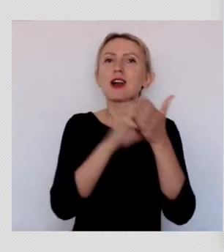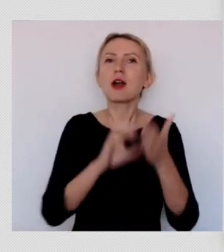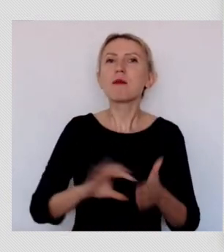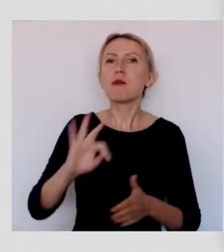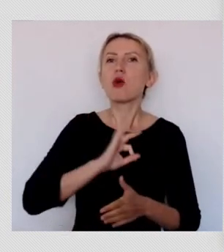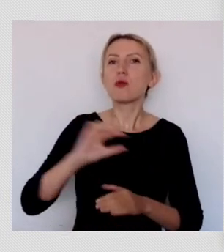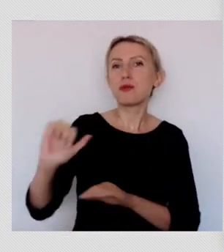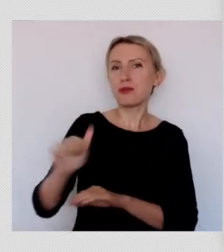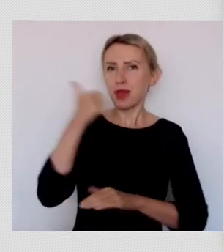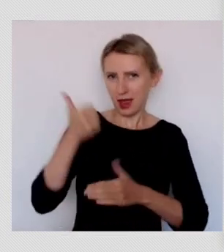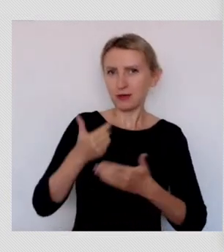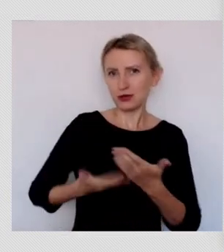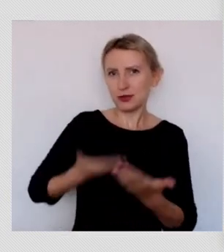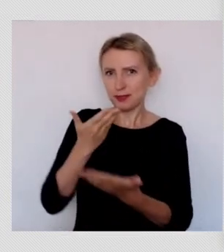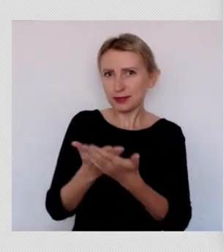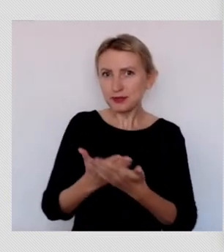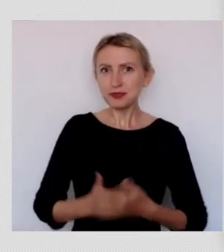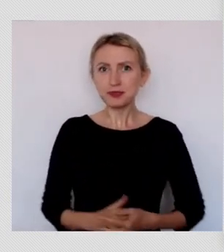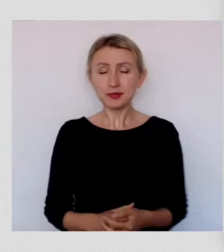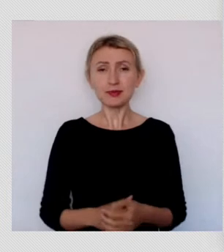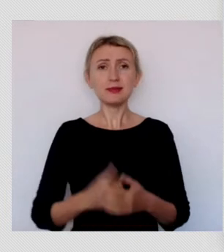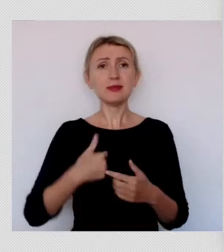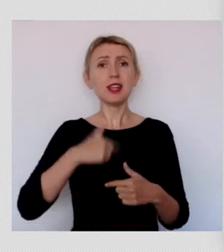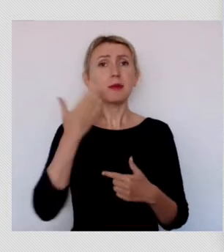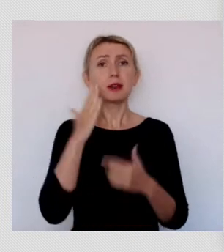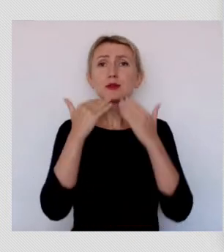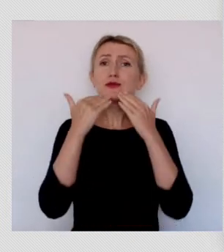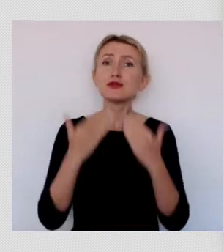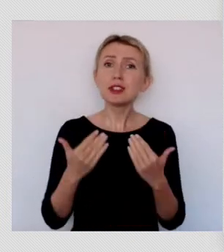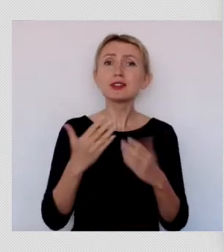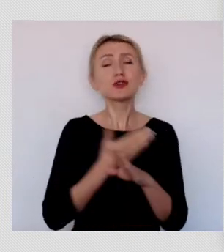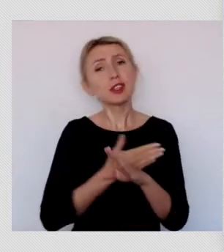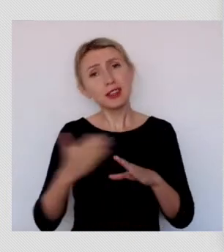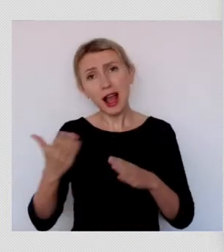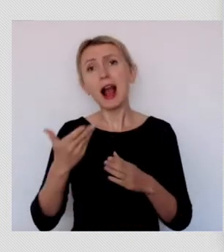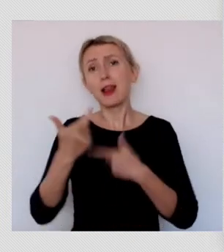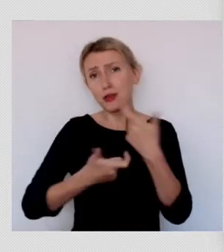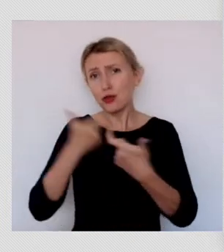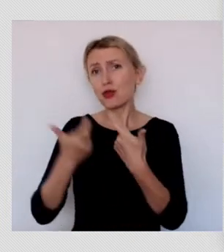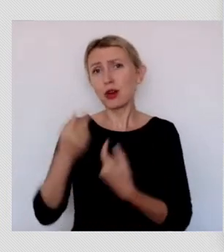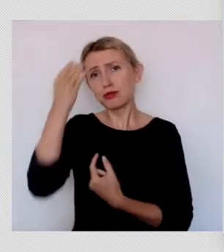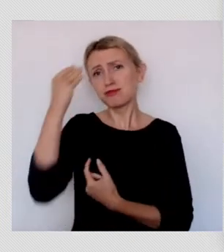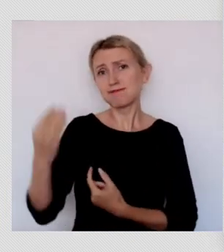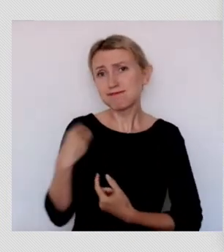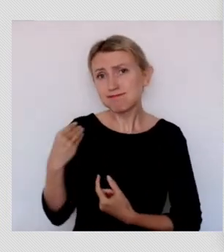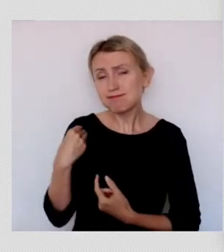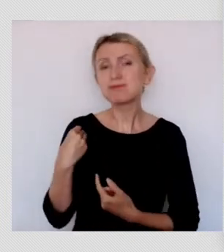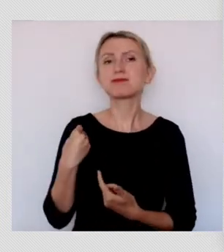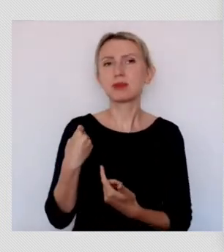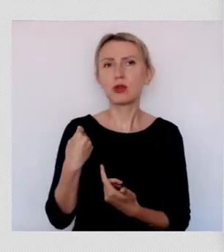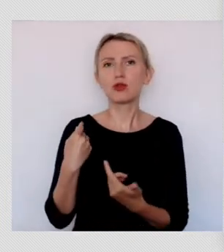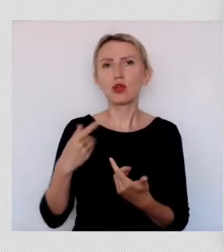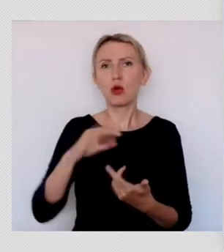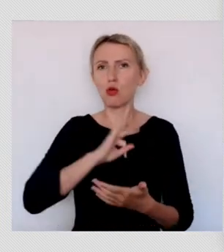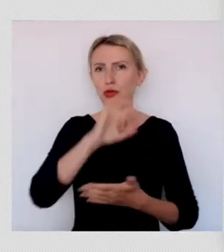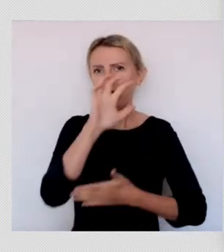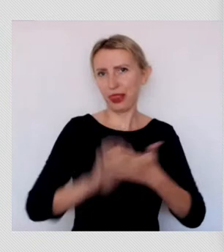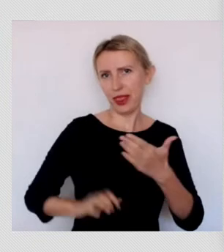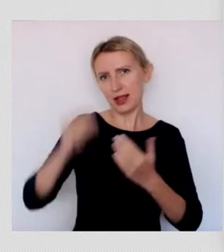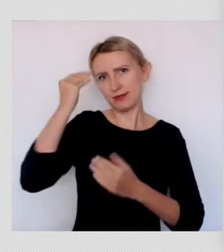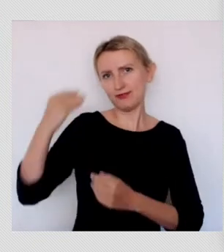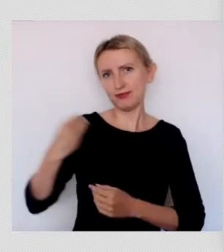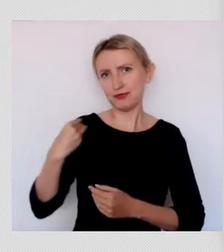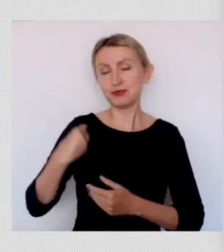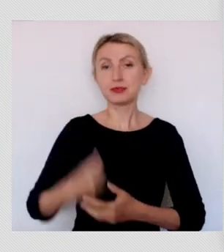wersji i faktycznie byłbym wdzięczny za jakieś tam dalsze rekomendacje, uwagi dotyczące tekstu. Proszę Państwa,